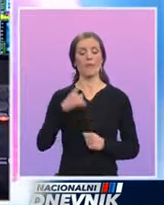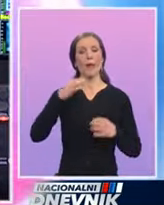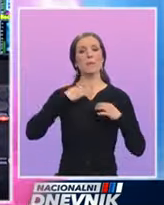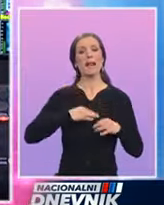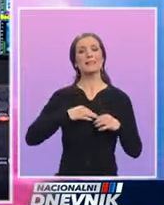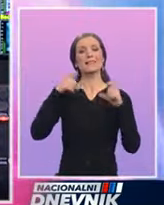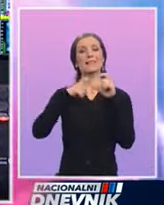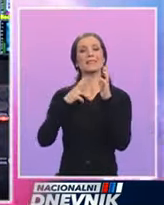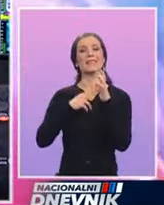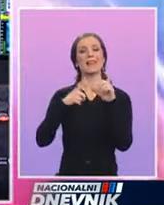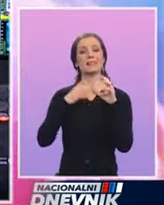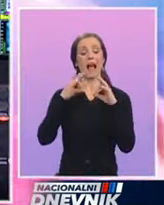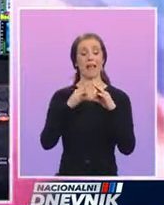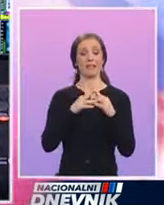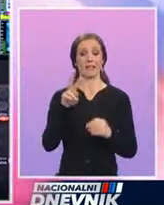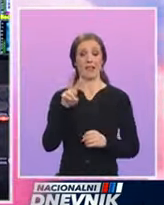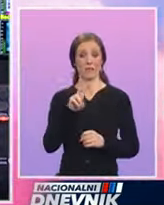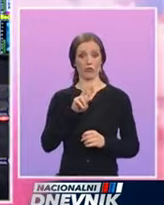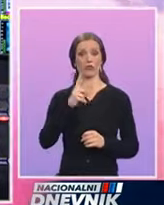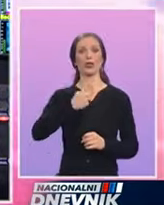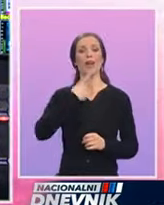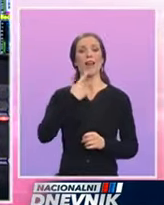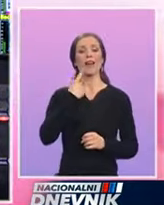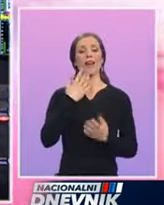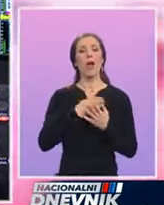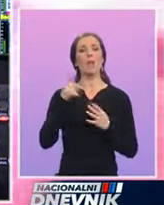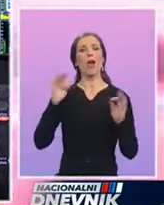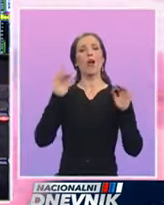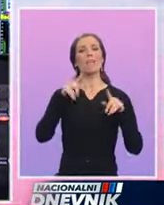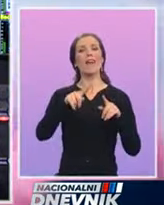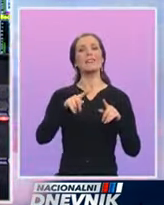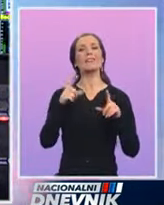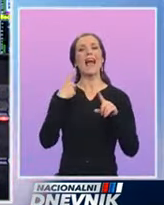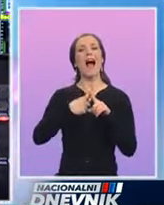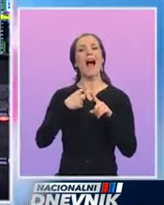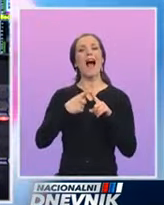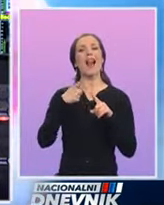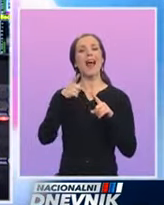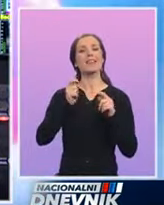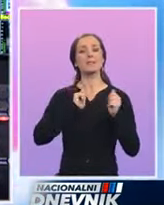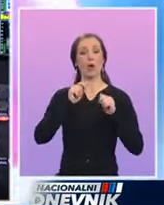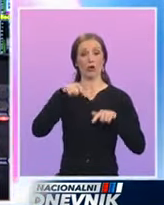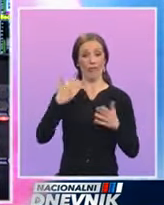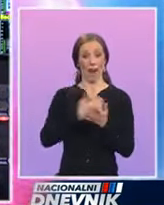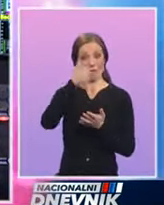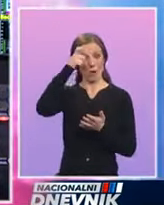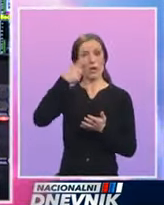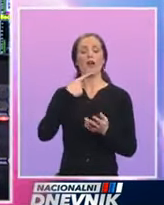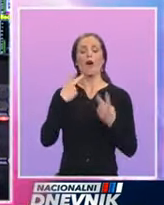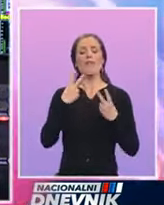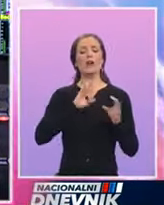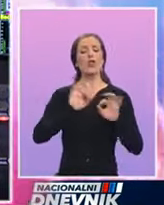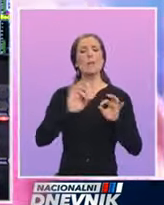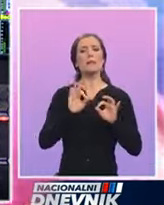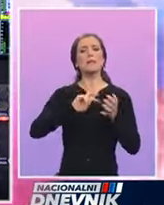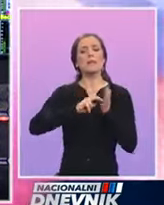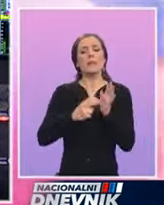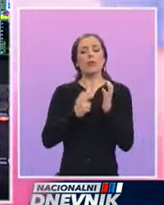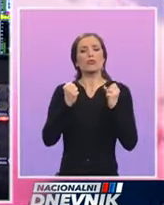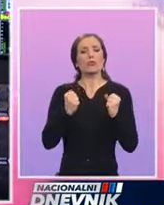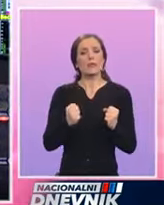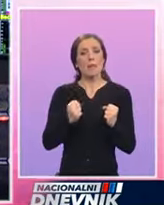Predsednik Srpske napredne stranke Aleksandar Vučić izjavio je na konvenciji u Hali sporta u Novom Beogradu da je važno obezbediti političku stabilnost